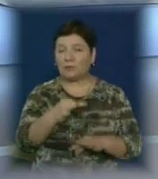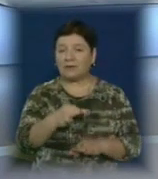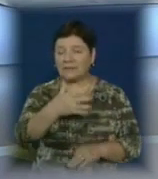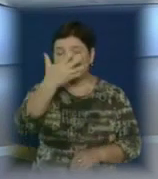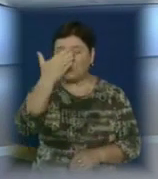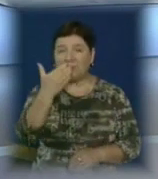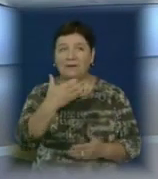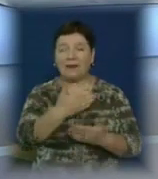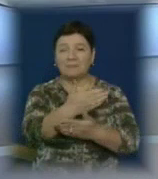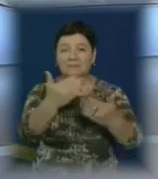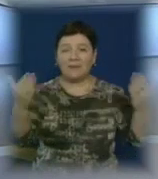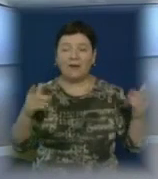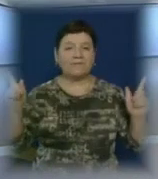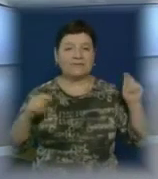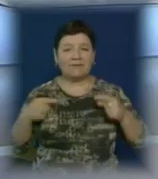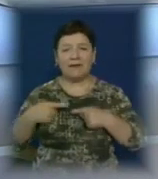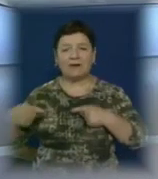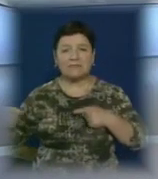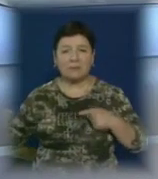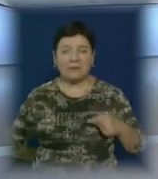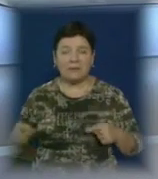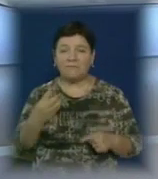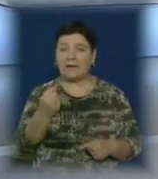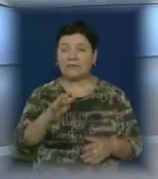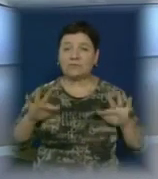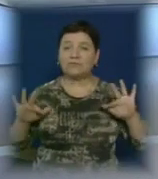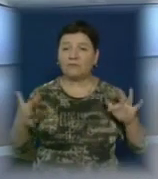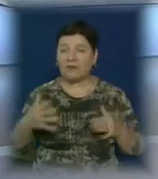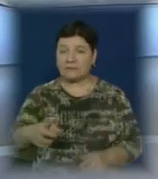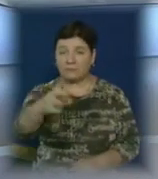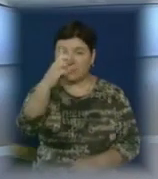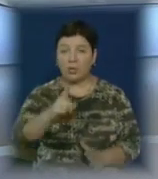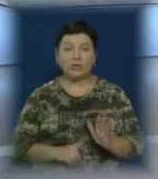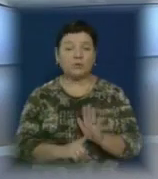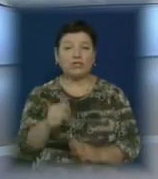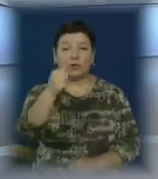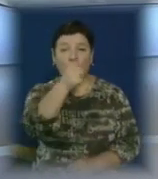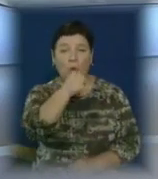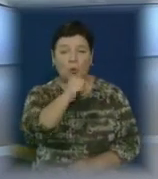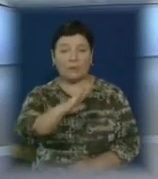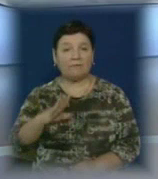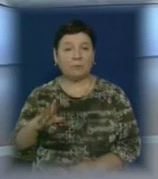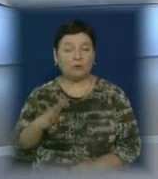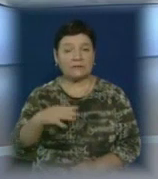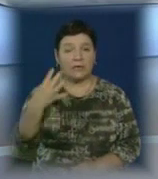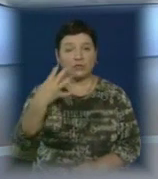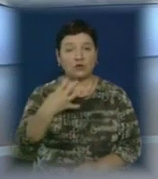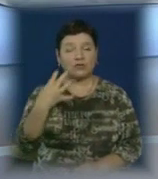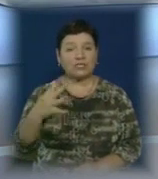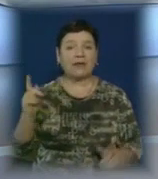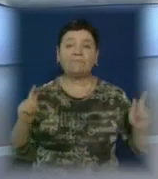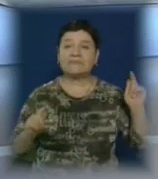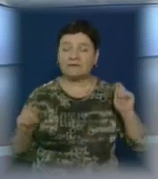ще розмаїття фестивалів. Щоправда, у зв'язку з фінансовою ситуацією в державі, з початку року в області не відбулося 44